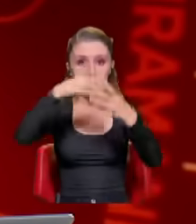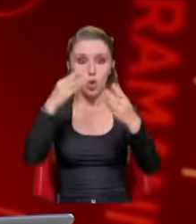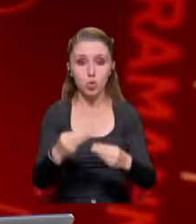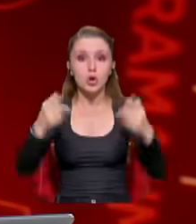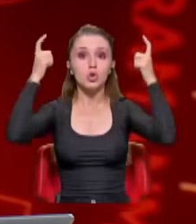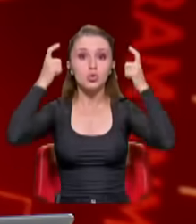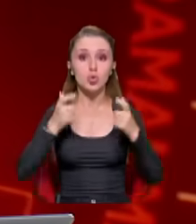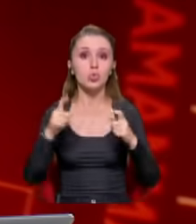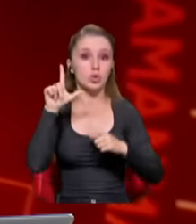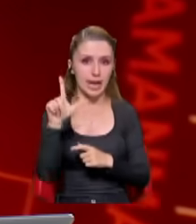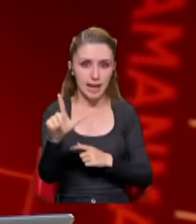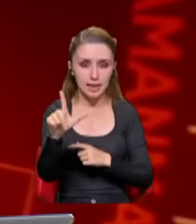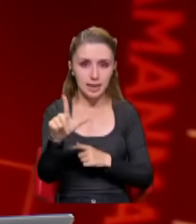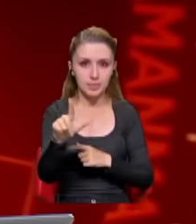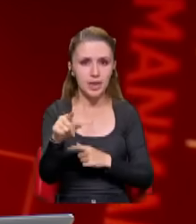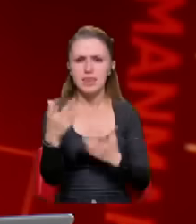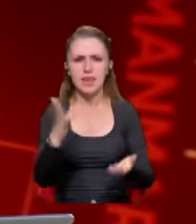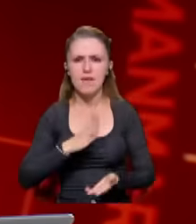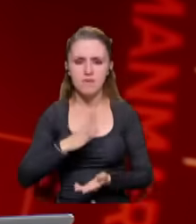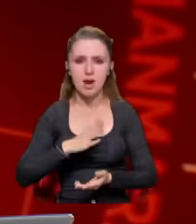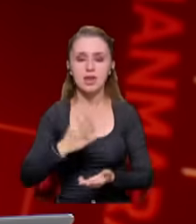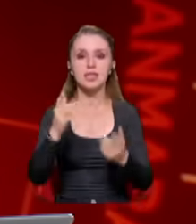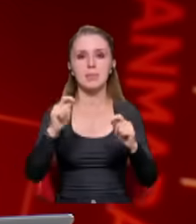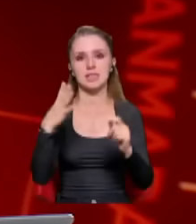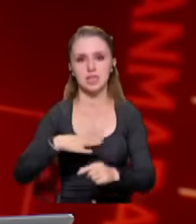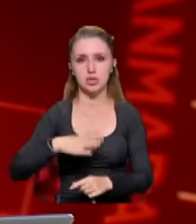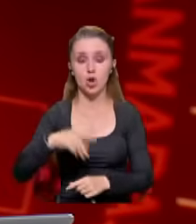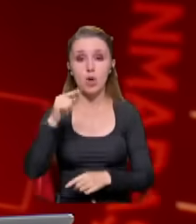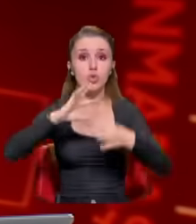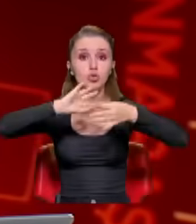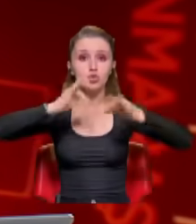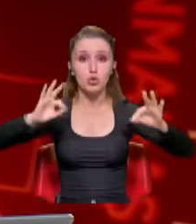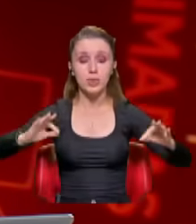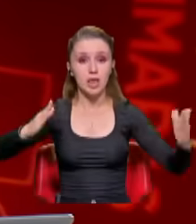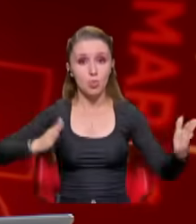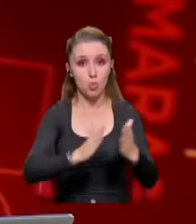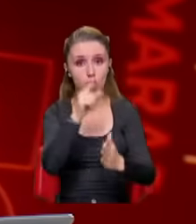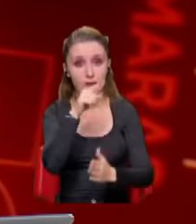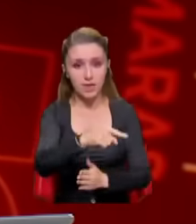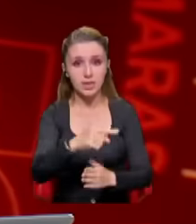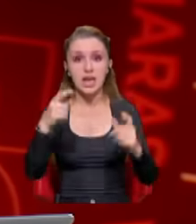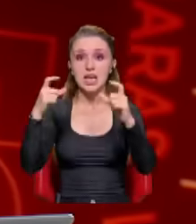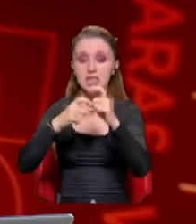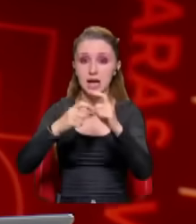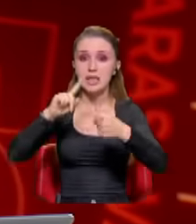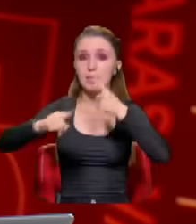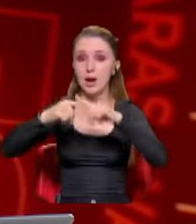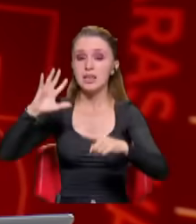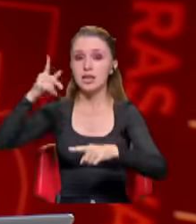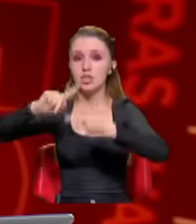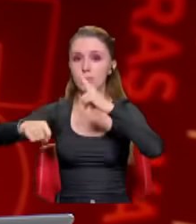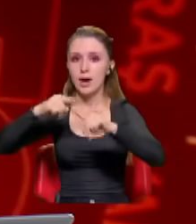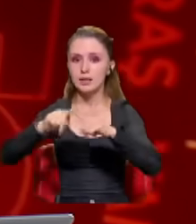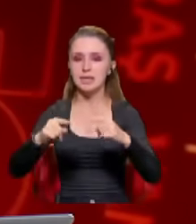sorumluluğu gereği her neyse yapmasını istedi bu sözleri muhalefette Saadet ve gelecek partilerinde